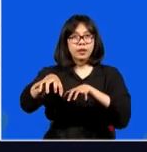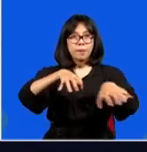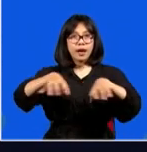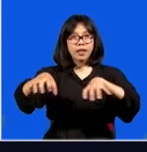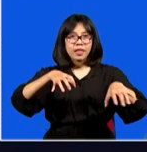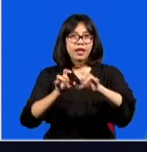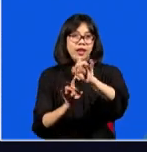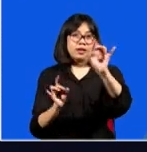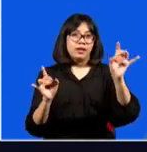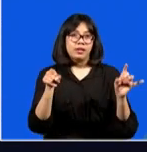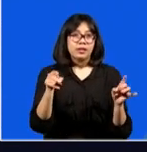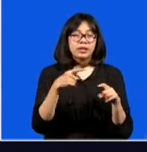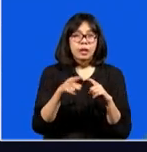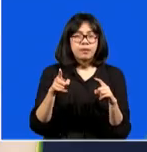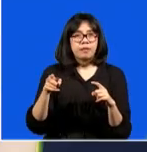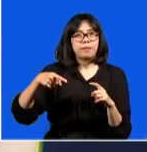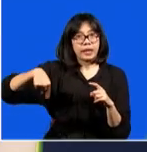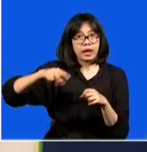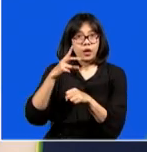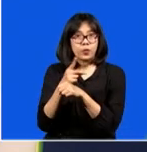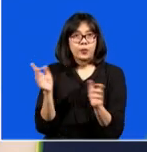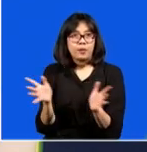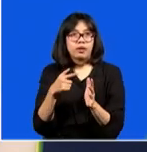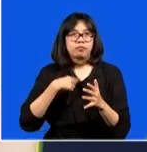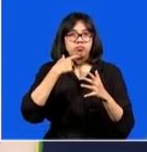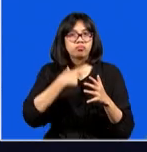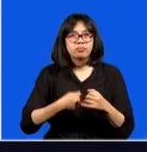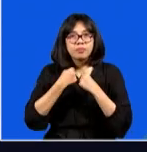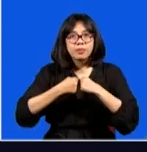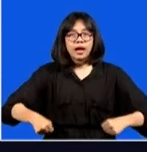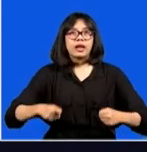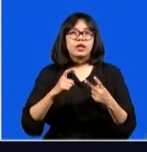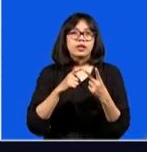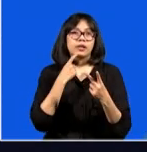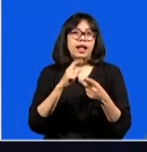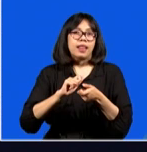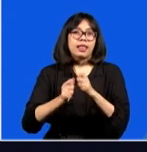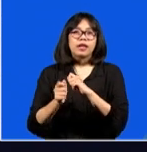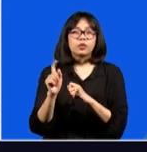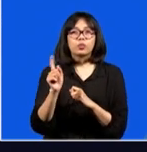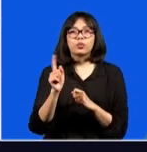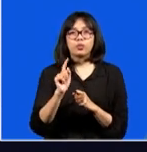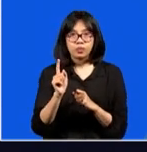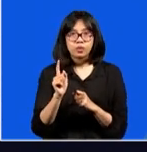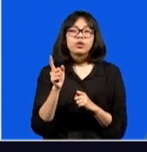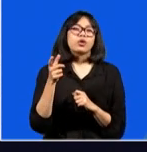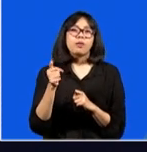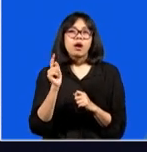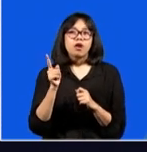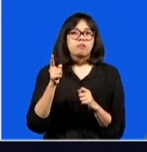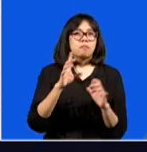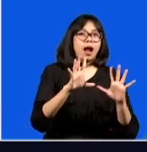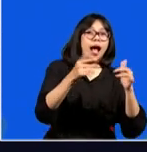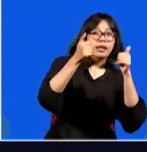bawaannya adalah berani untuk melakukan perubahan tes dulu ya sebelum membilang ini akan berhasil